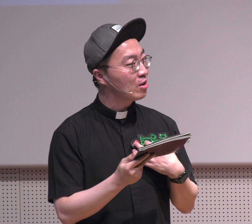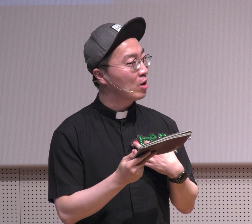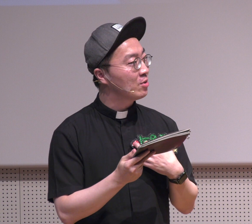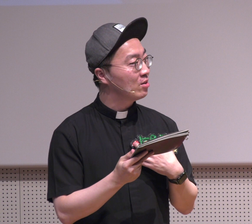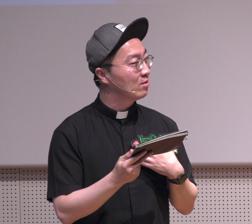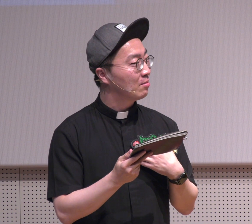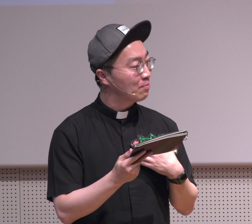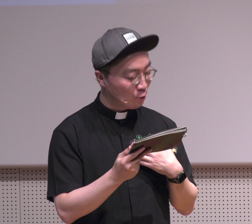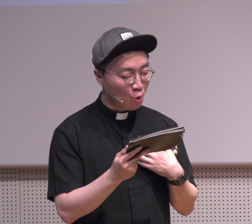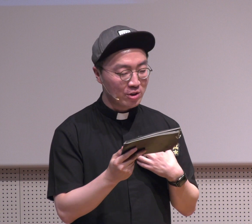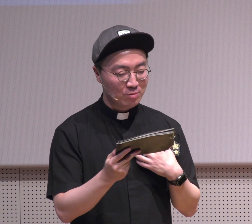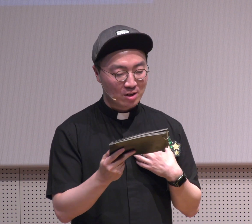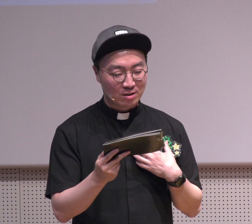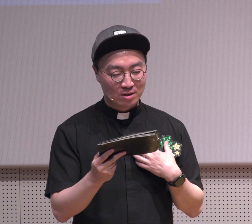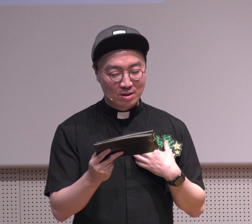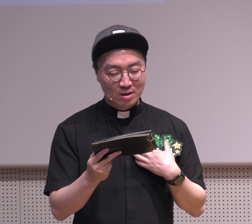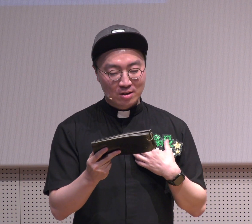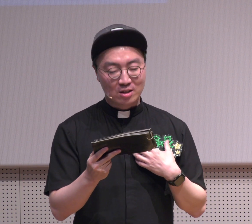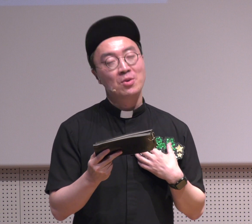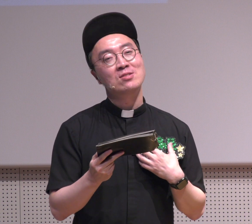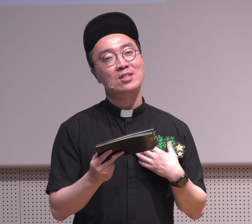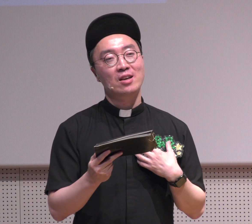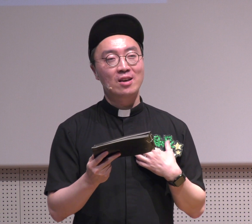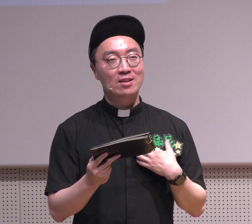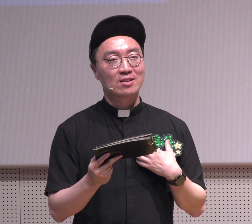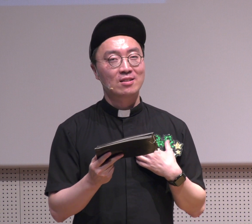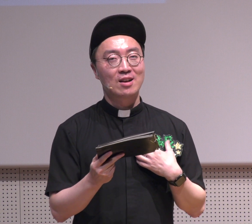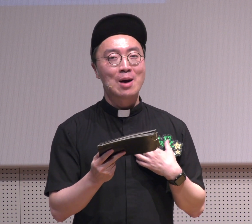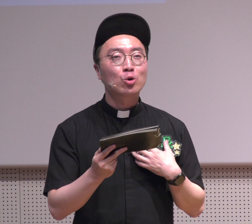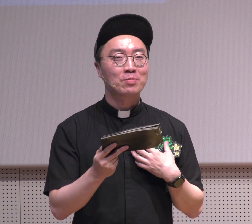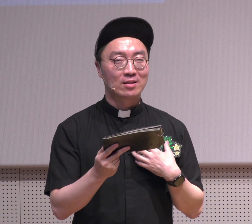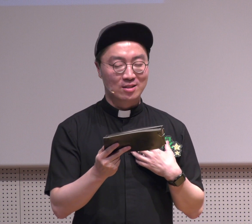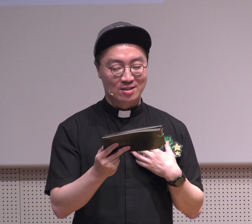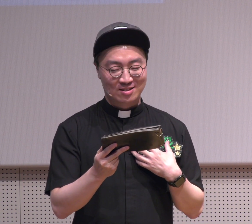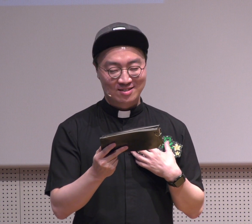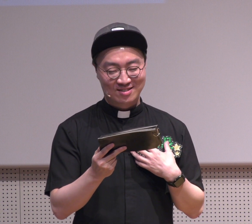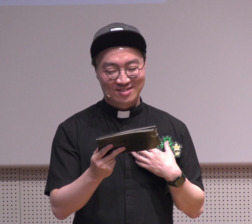살짝 처지려고 하면 네네. 바로 공연입니다. 그쵸. 네. 김연자의